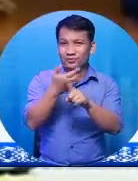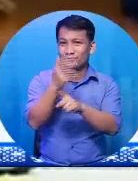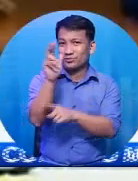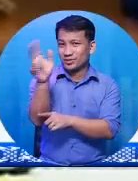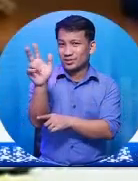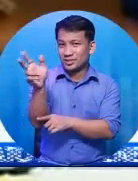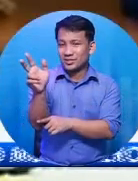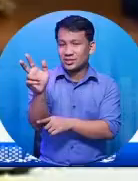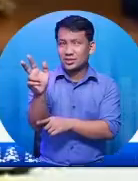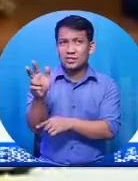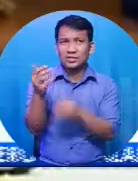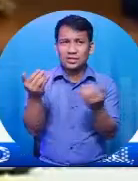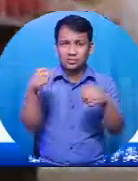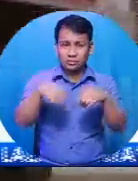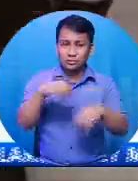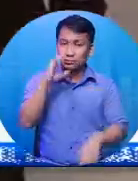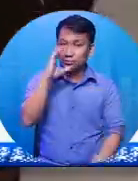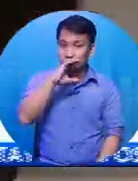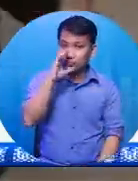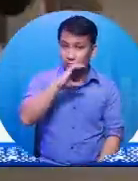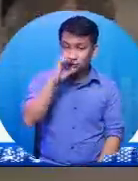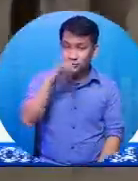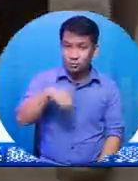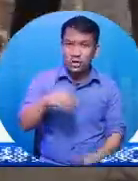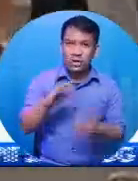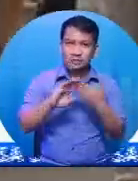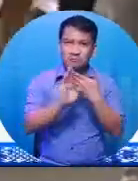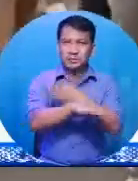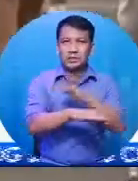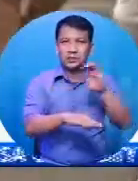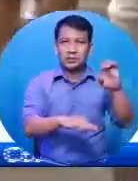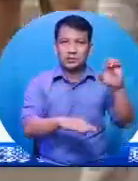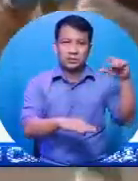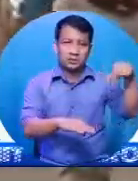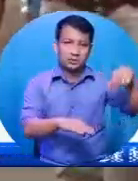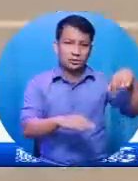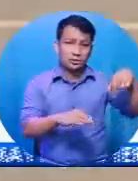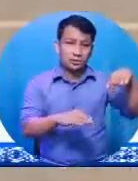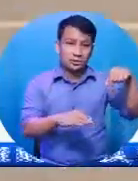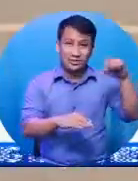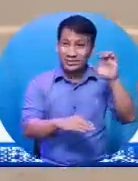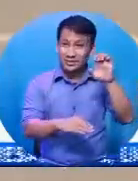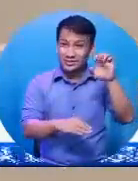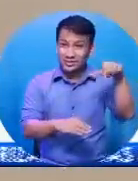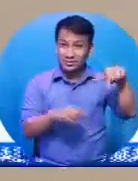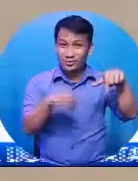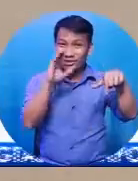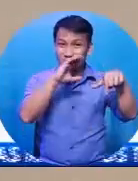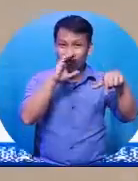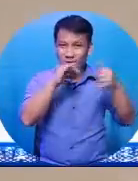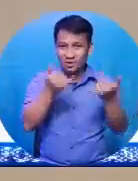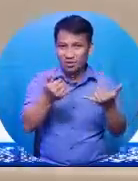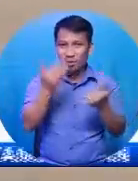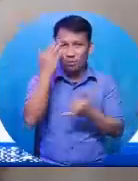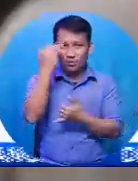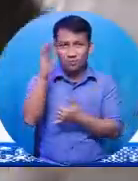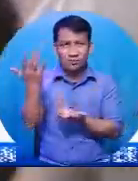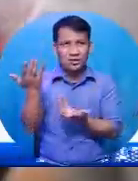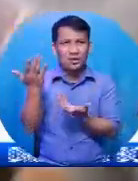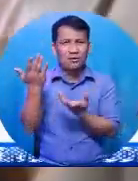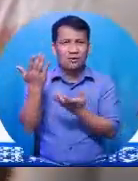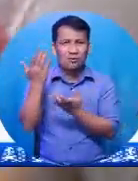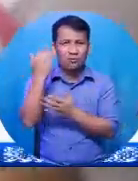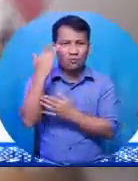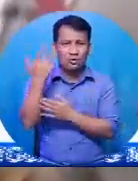ang enhanced community quarantine habang modified ECQ naman sa Talisay City sa Cebu. Sa pinakahuling